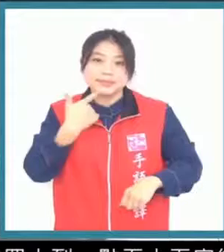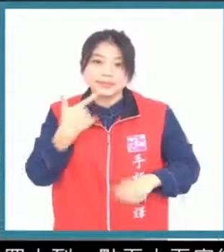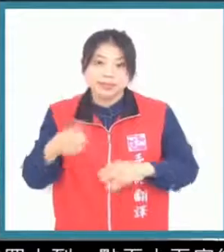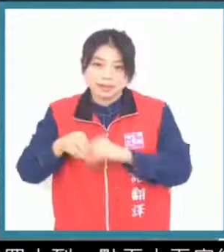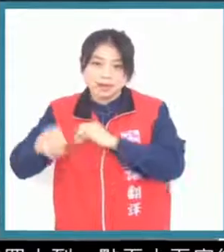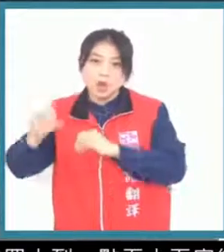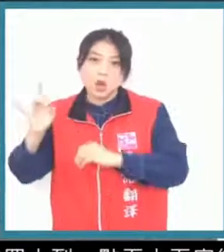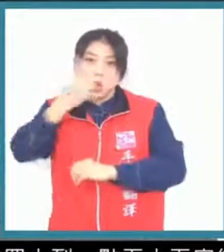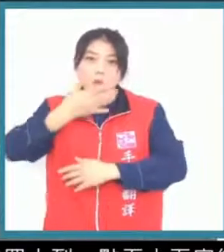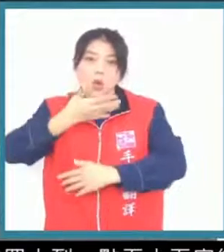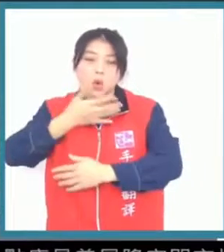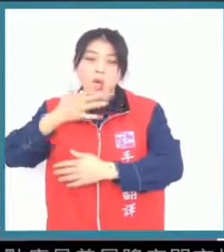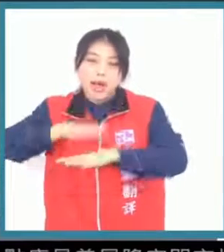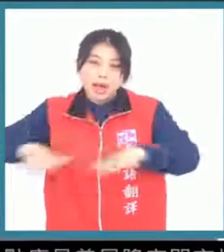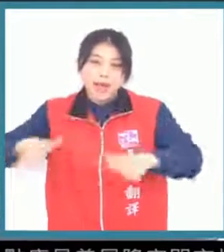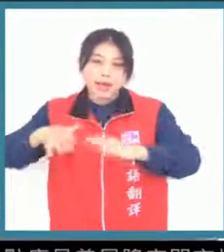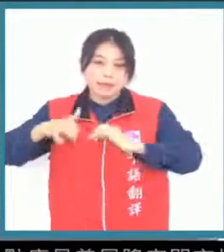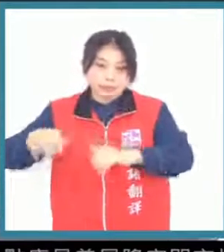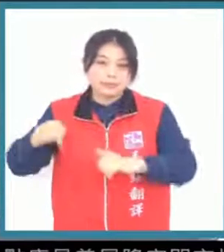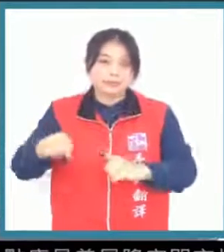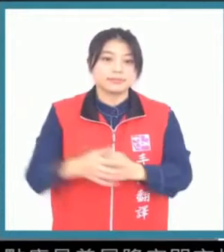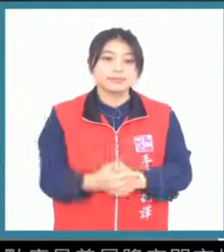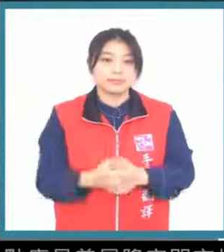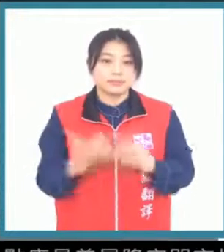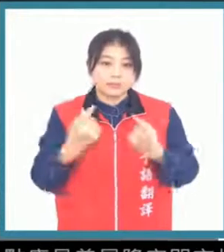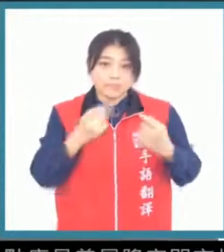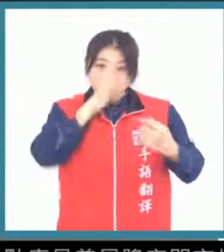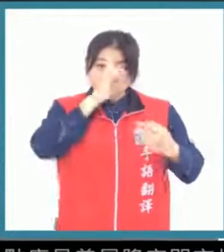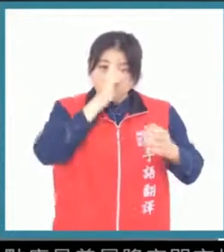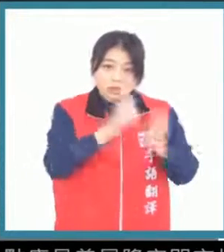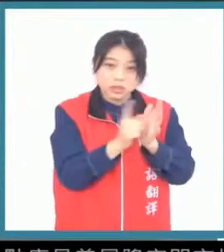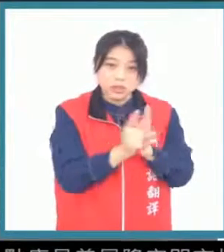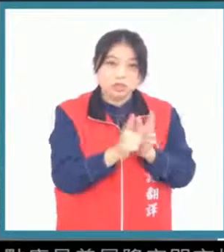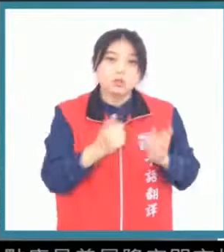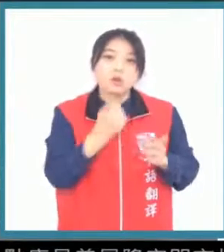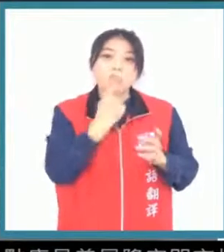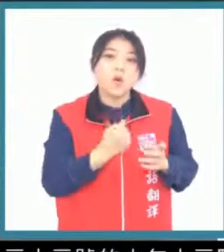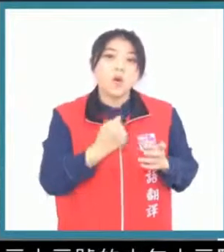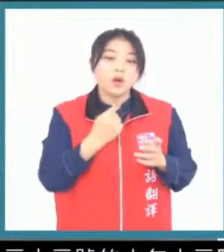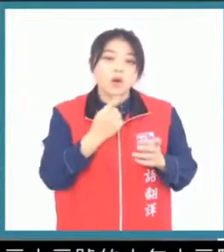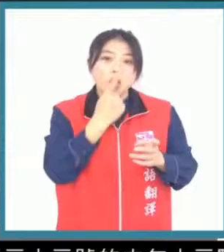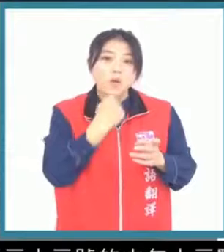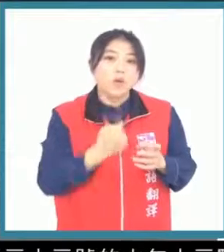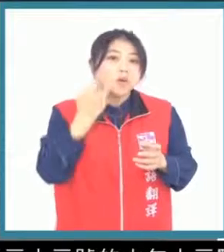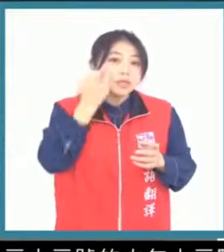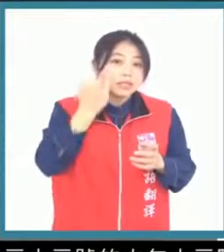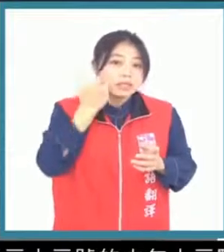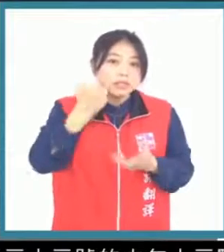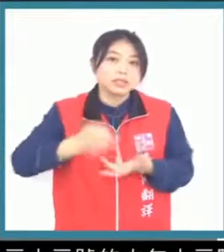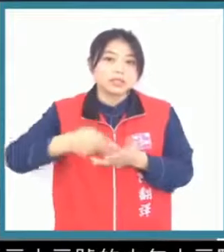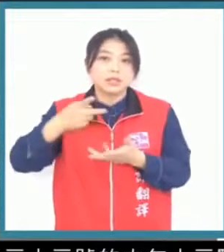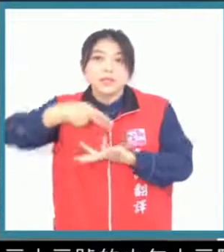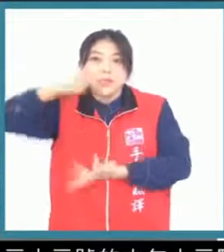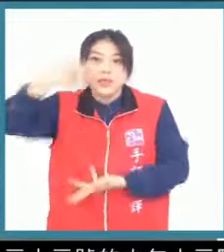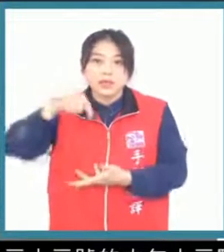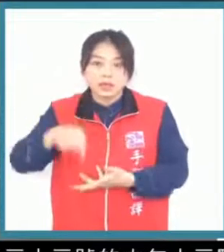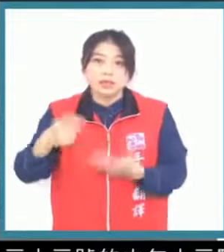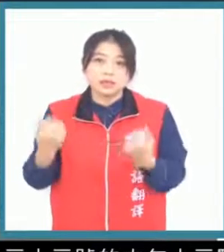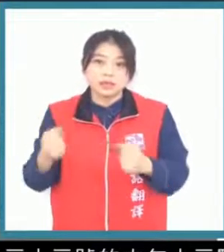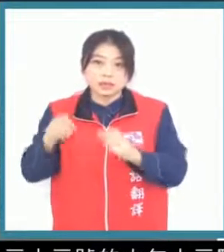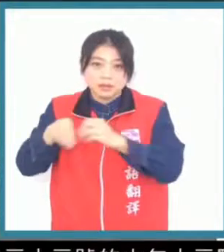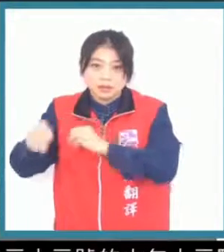134号。1月22号的中午12点半到1点10分，红姐姐姑姑面，大园区三民路